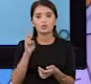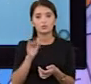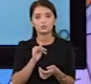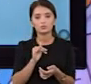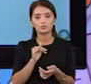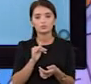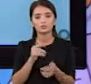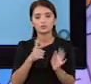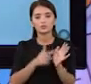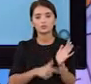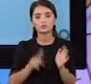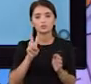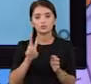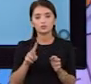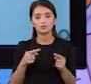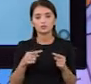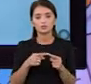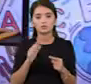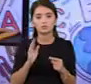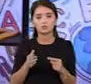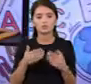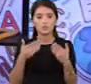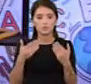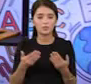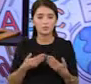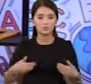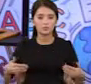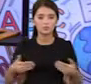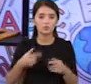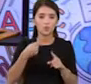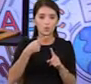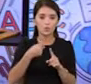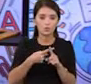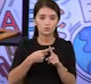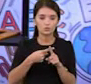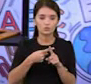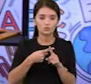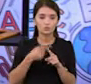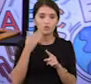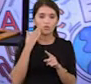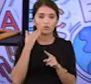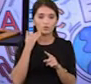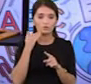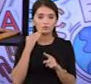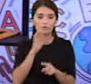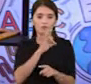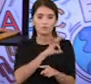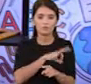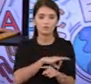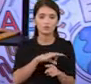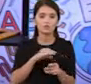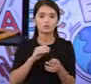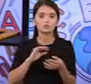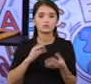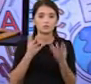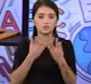esa 72 ga teng. Mana biz qo'shning mana shunday qulay usulidan foydalanib